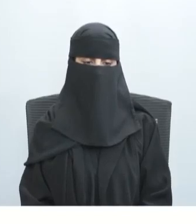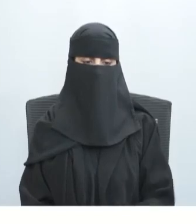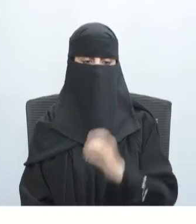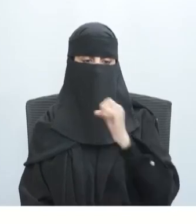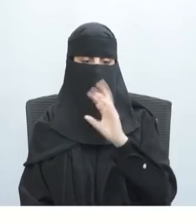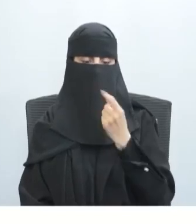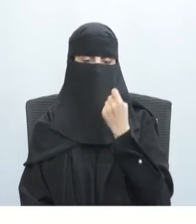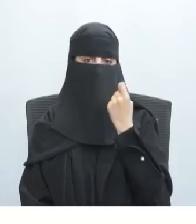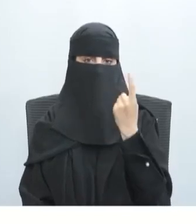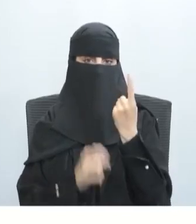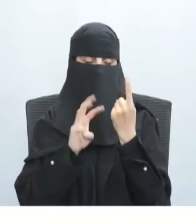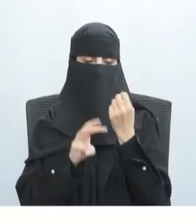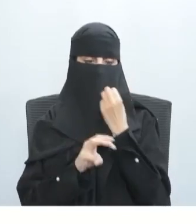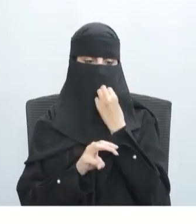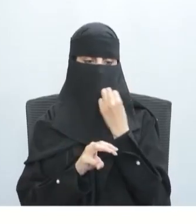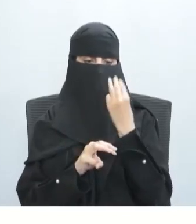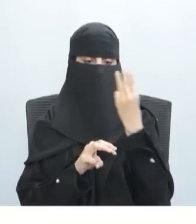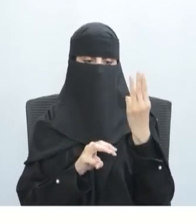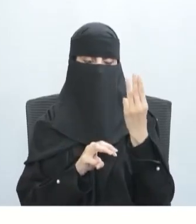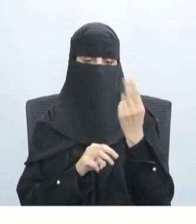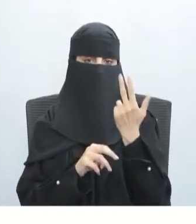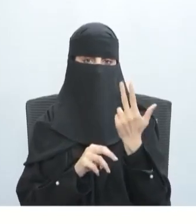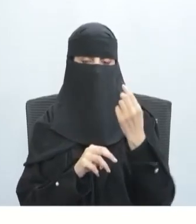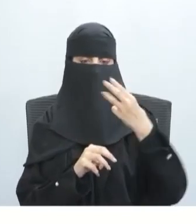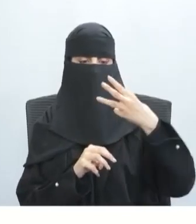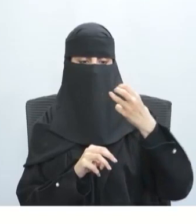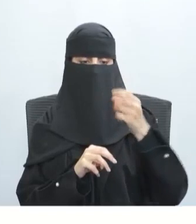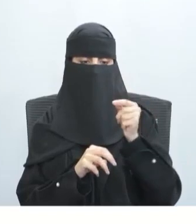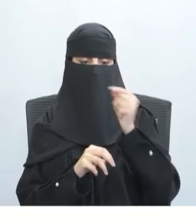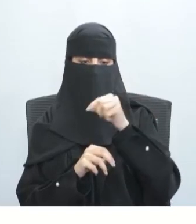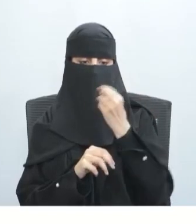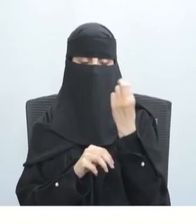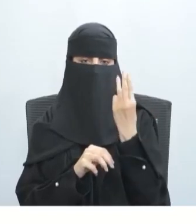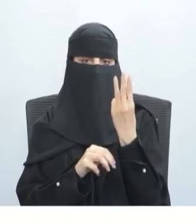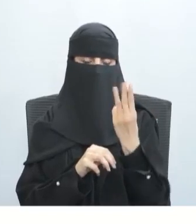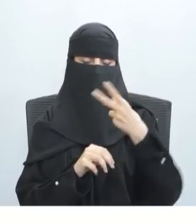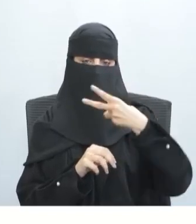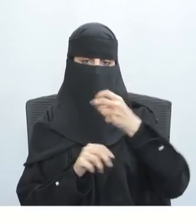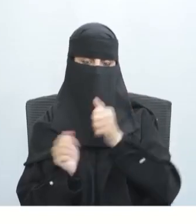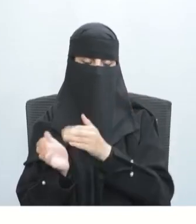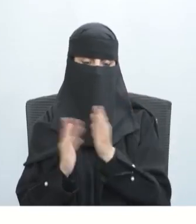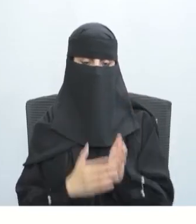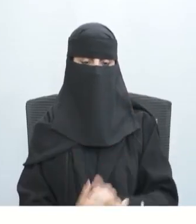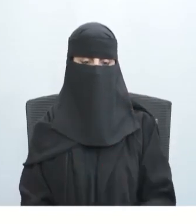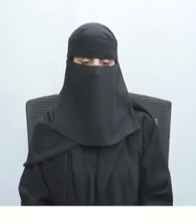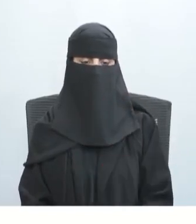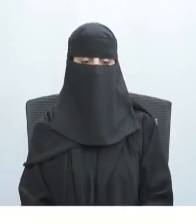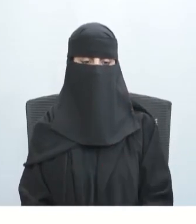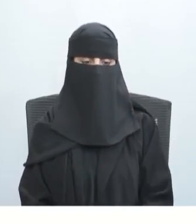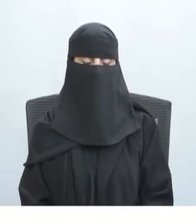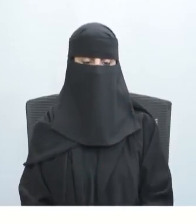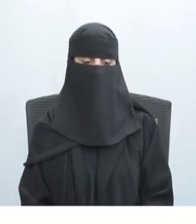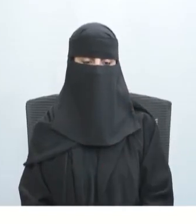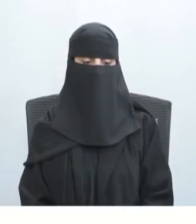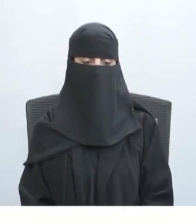اذا سيكون هذا المبلغ وبالتالي من خلال طرح الفرق سنوج الفرق بين الحسابات هنا